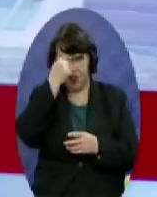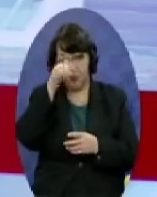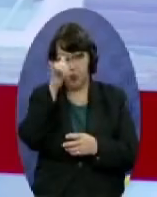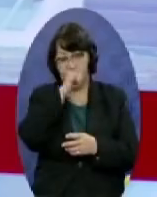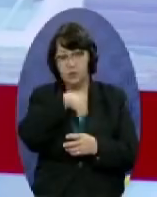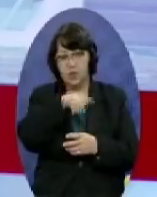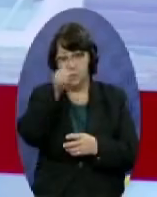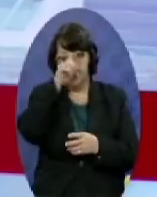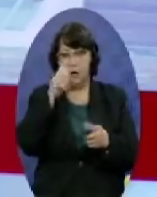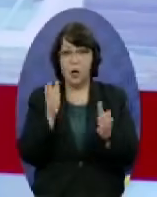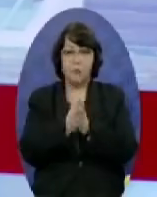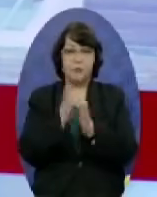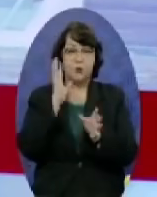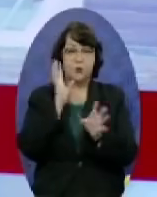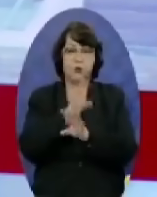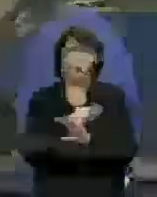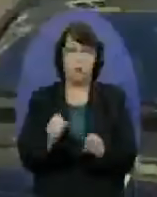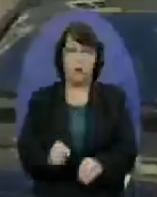зохион байгууллаа.